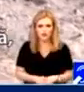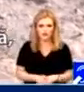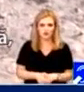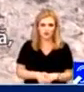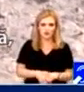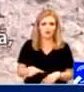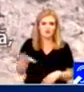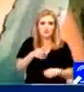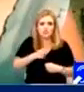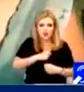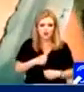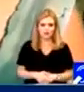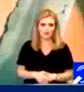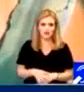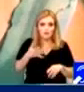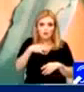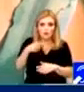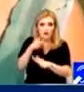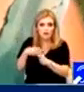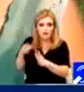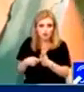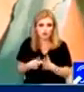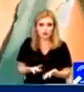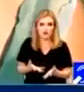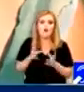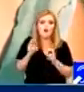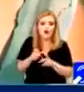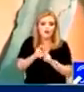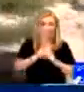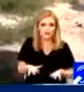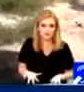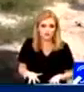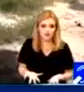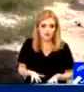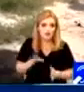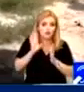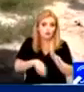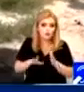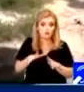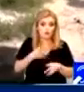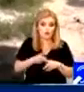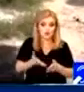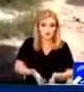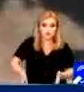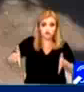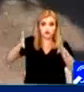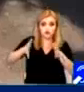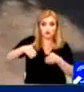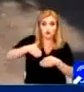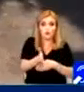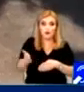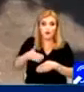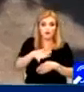Куда ушла эта вся земля? Вот эти вот вопросы, которые я не знаю, как на них ответить. Mai grav este că după acest crater s-au format crăpături